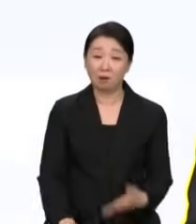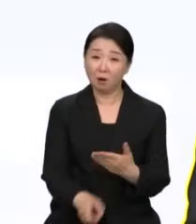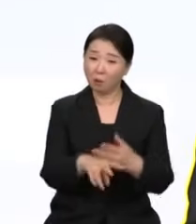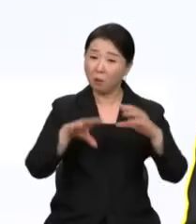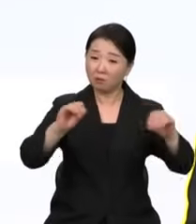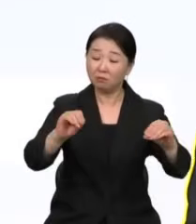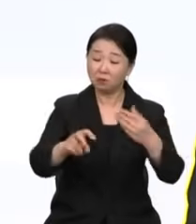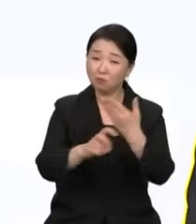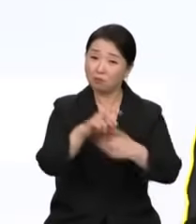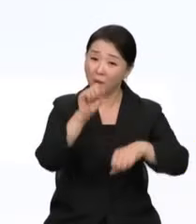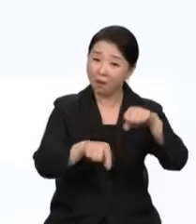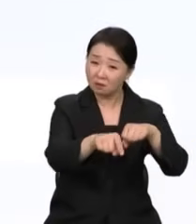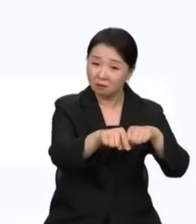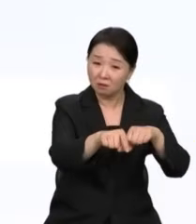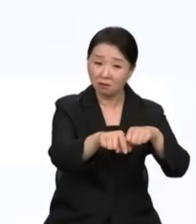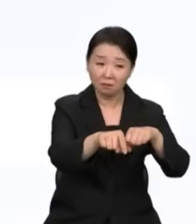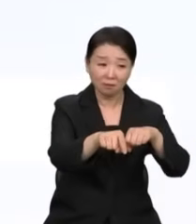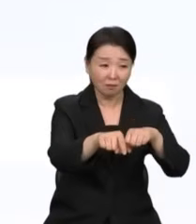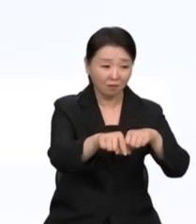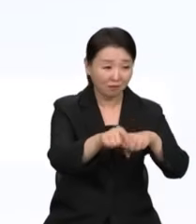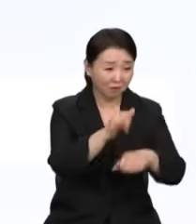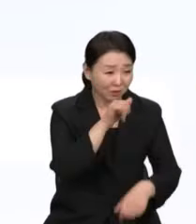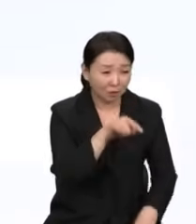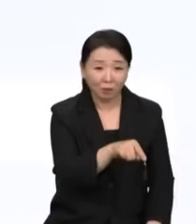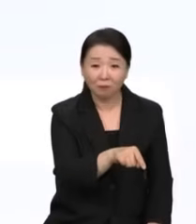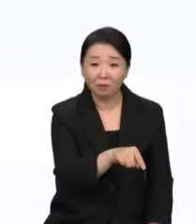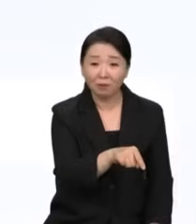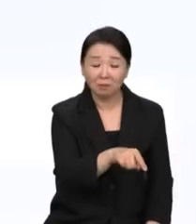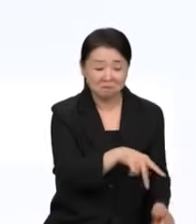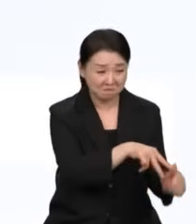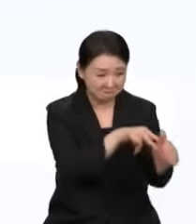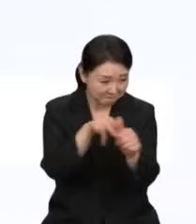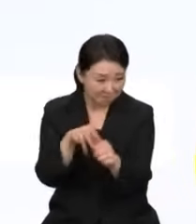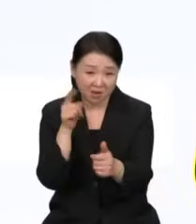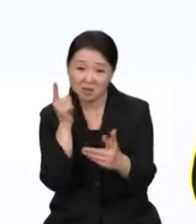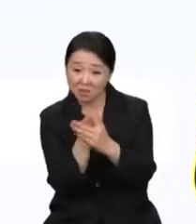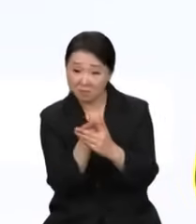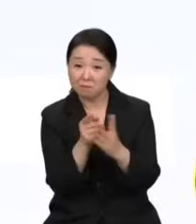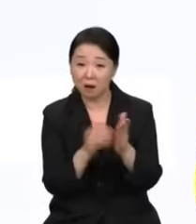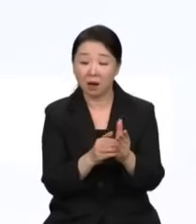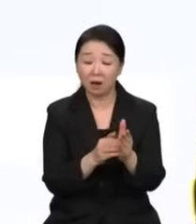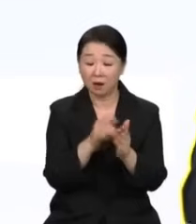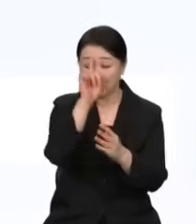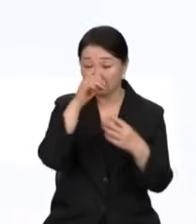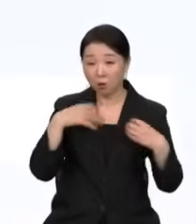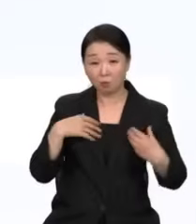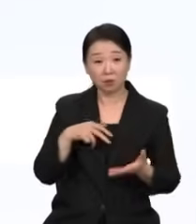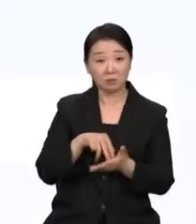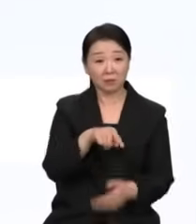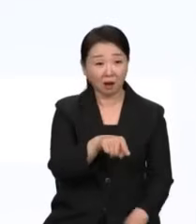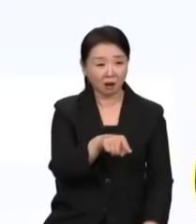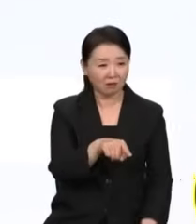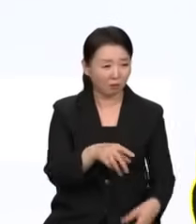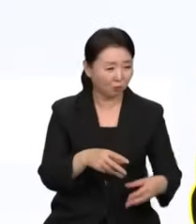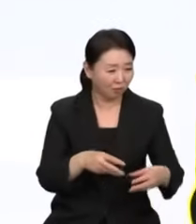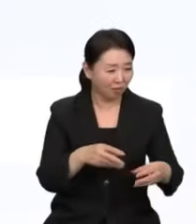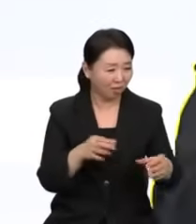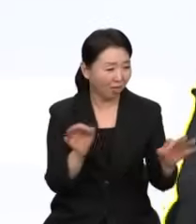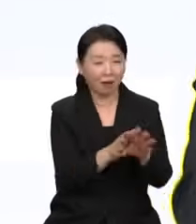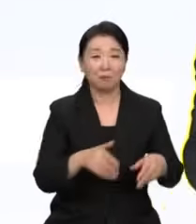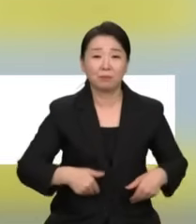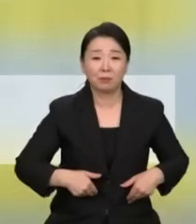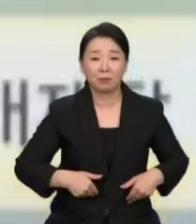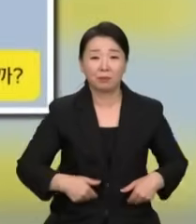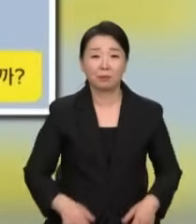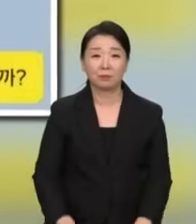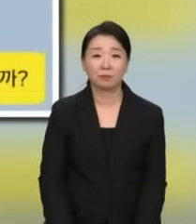있는 불법 행위가 이루어지고 있다라고 하는 그 정보가 있었고 또 정부로서는 이것을 근절해야 되는 또 책임이